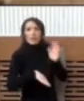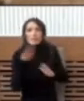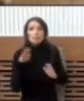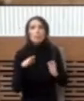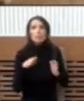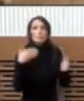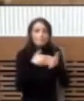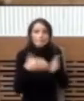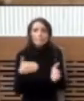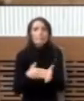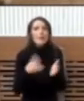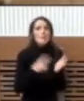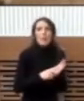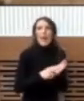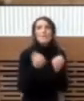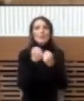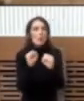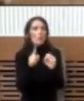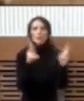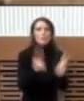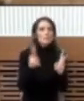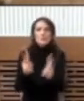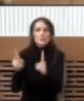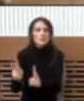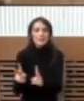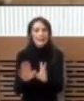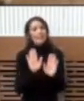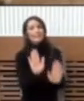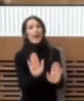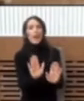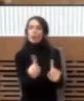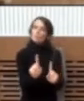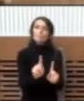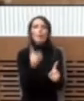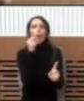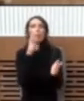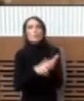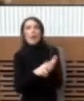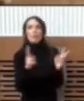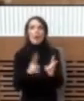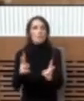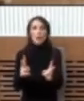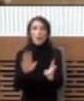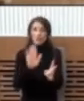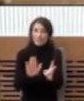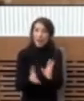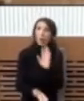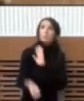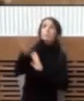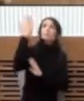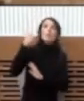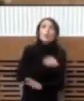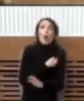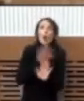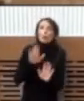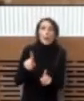iako svakako mučnoj, da dođe do vakcine, ali da se može zamisliti kako siromašnije zemlje i one koje imaju više stanovnika ne mogu ni da